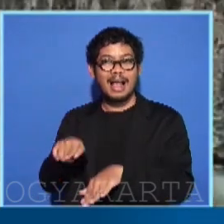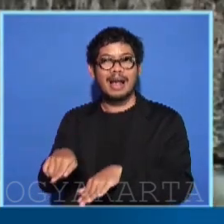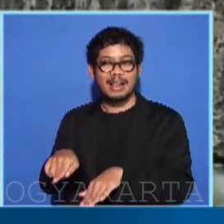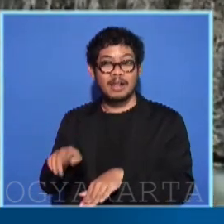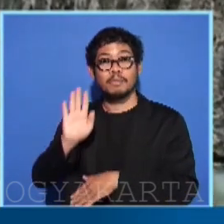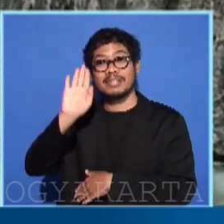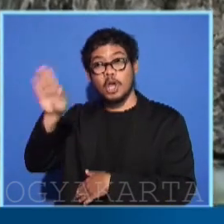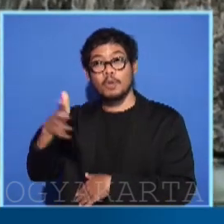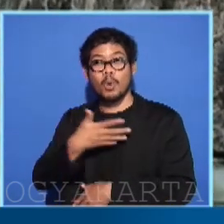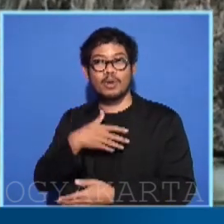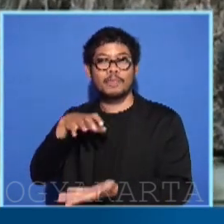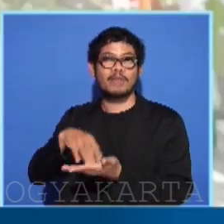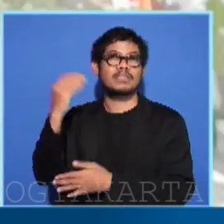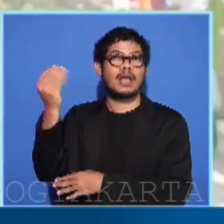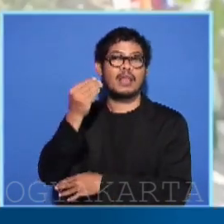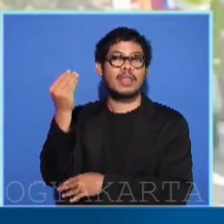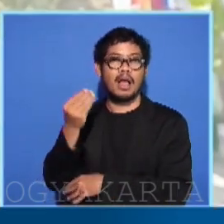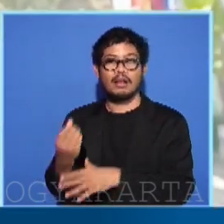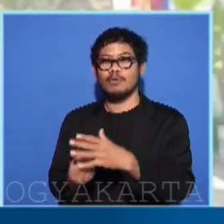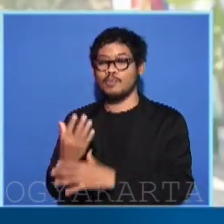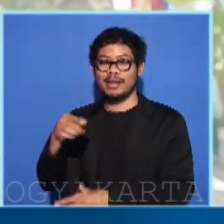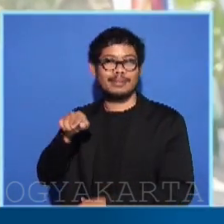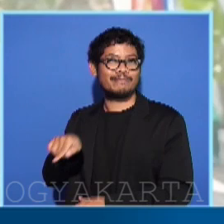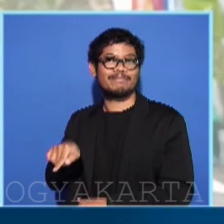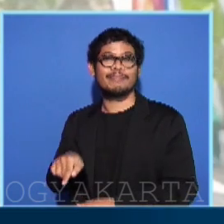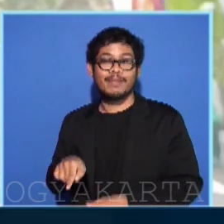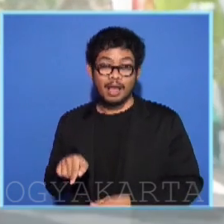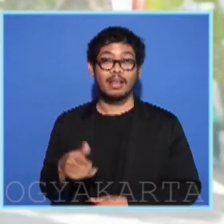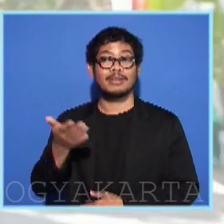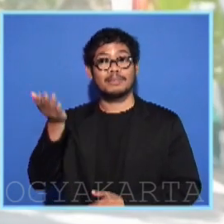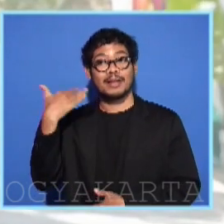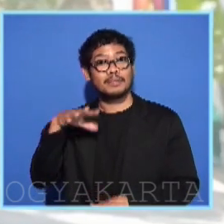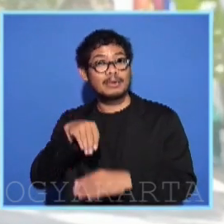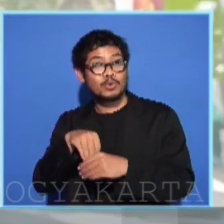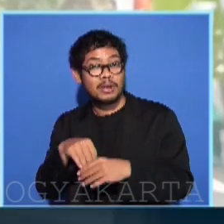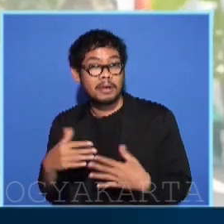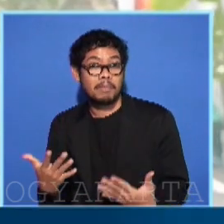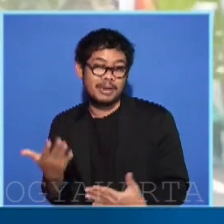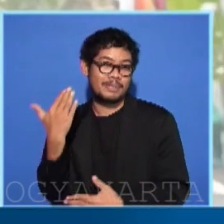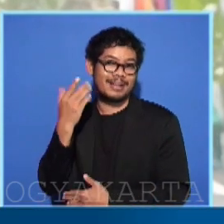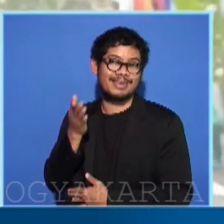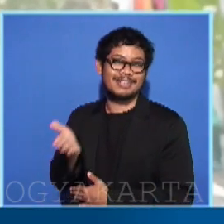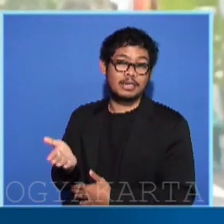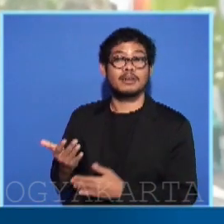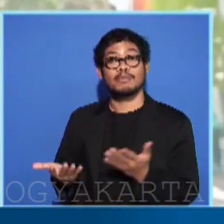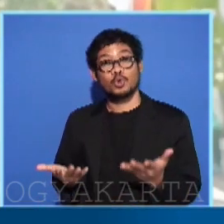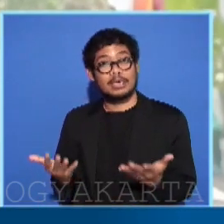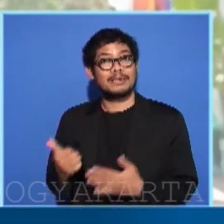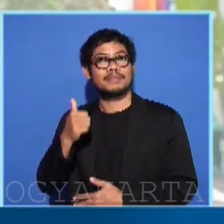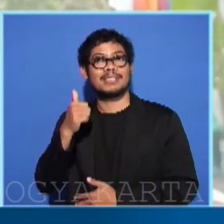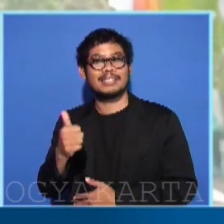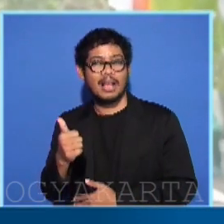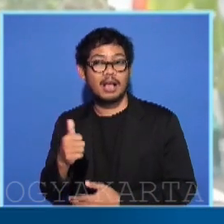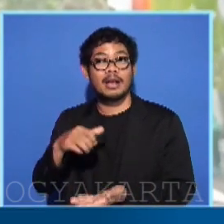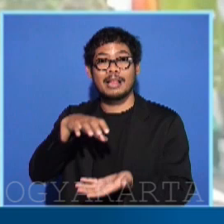desa hangorejo Kulon Progo k kemarin masukannya ngih mungkin bisa di lewati artinya dilewati itu